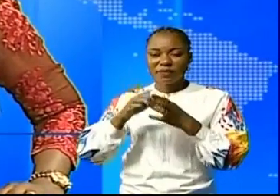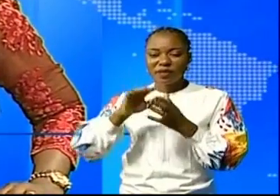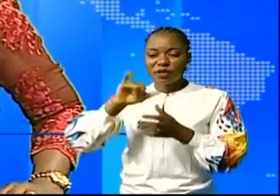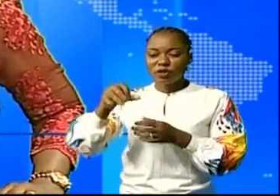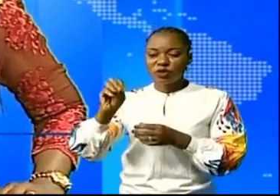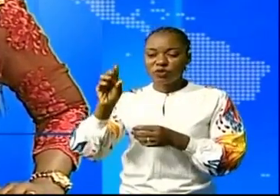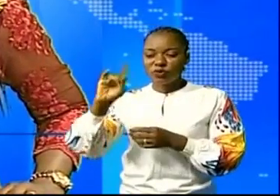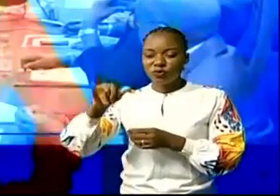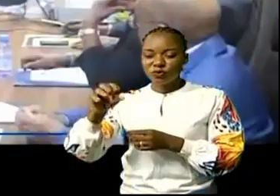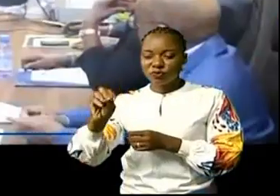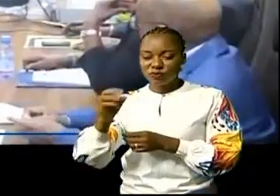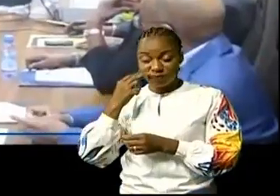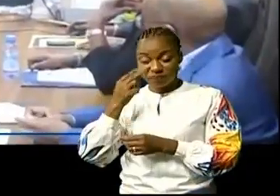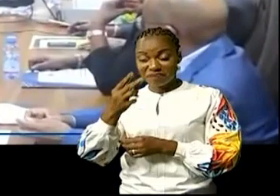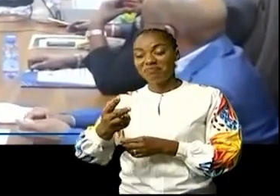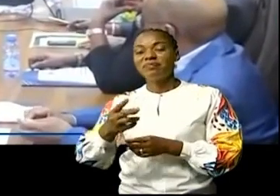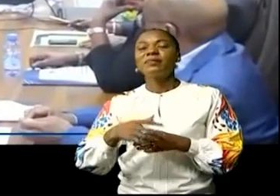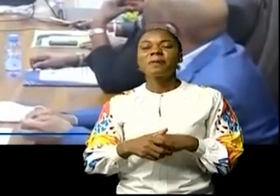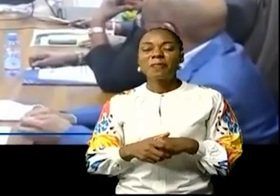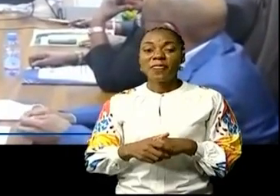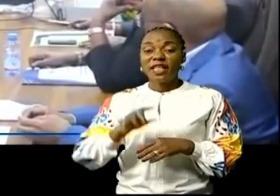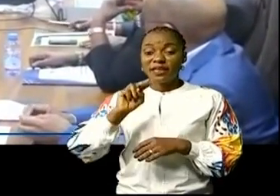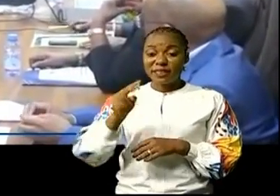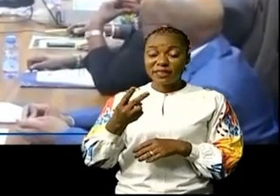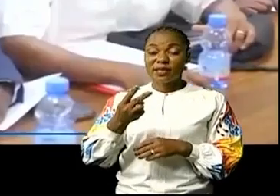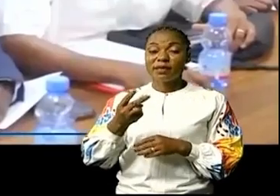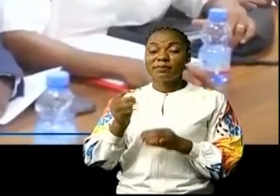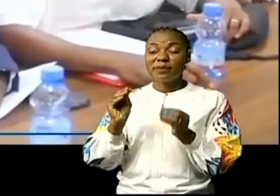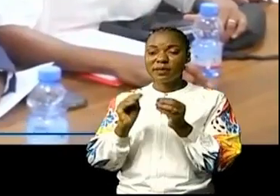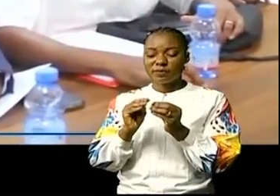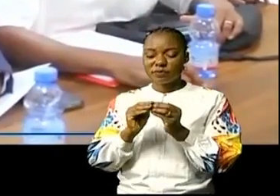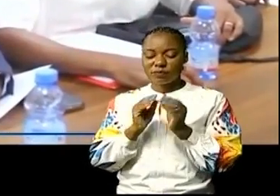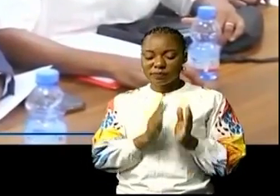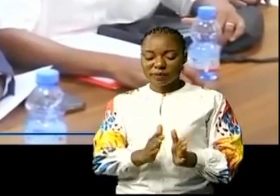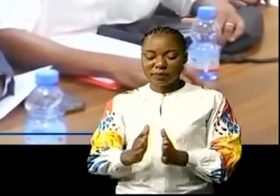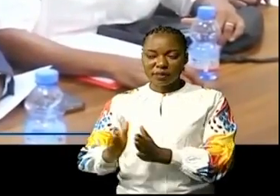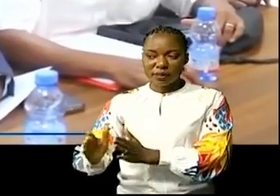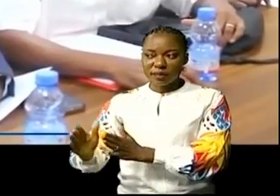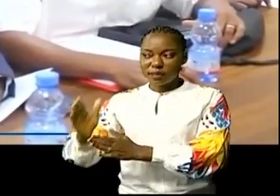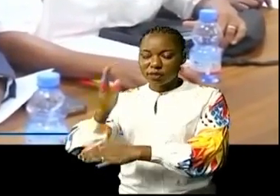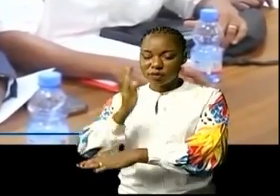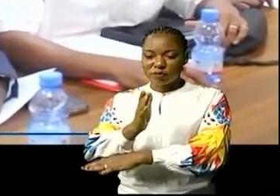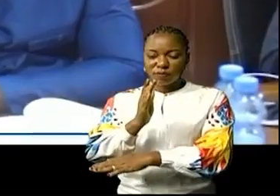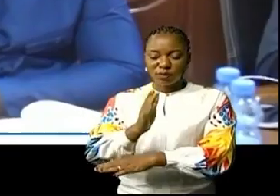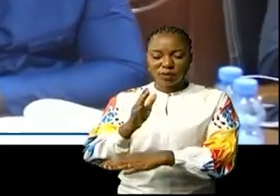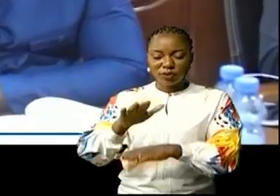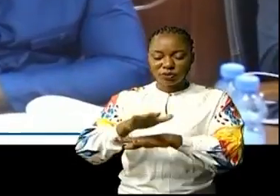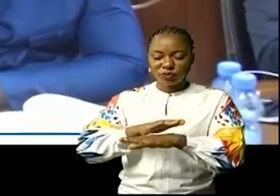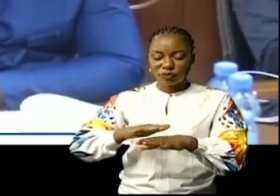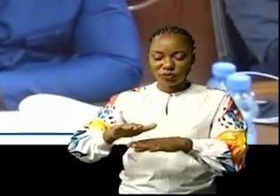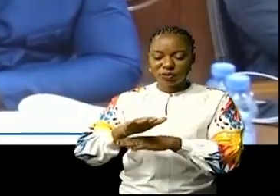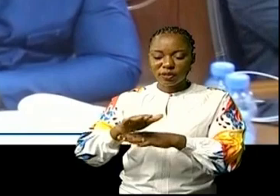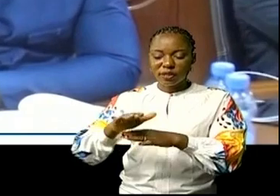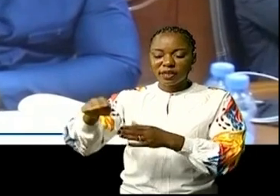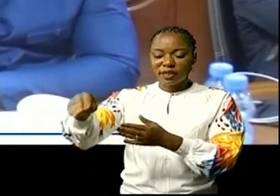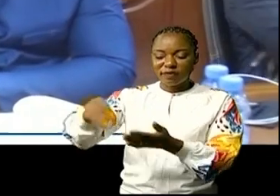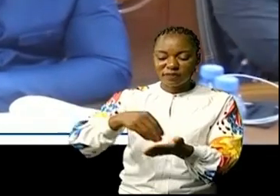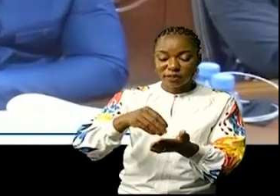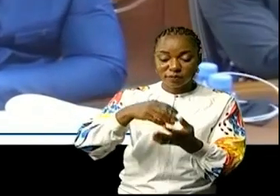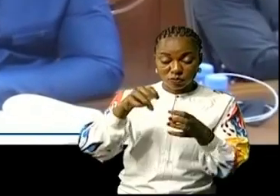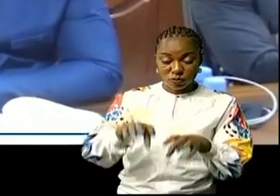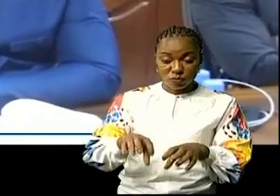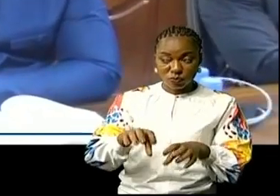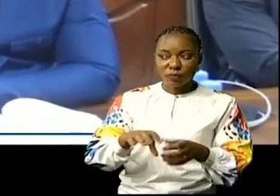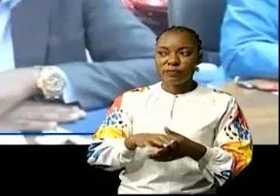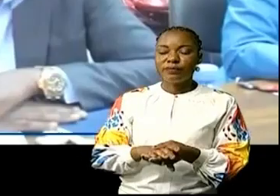Dibou. La deuxième réunion des travaux préparatoires de la conférence sur les investissements en RDC qu'organise le groupe